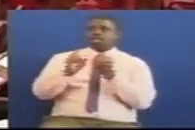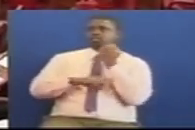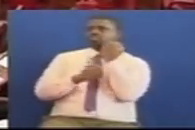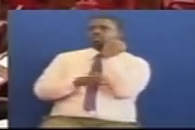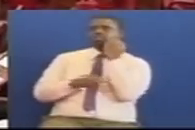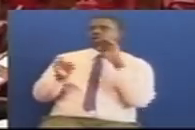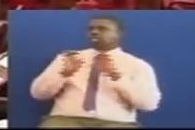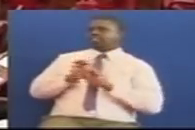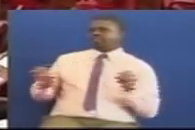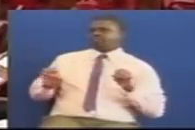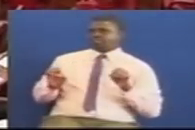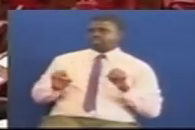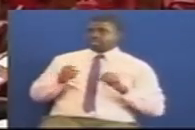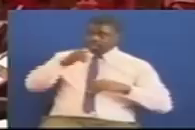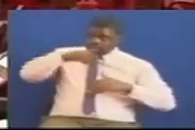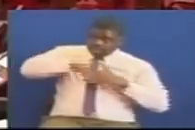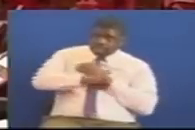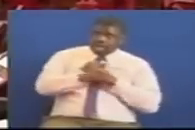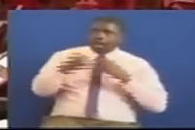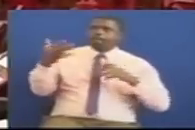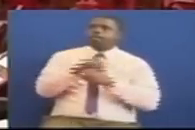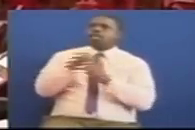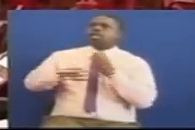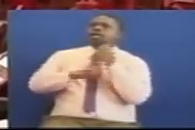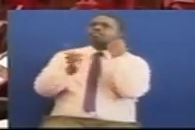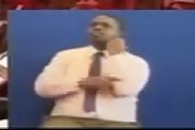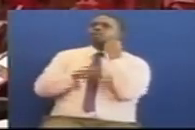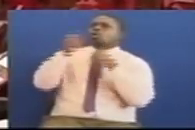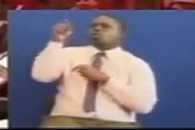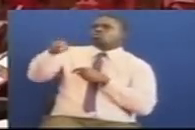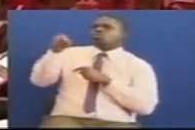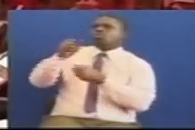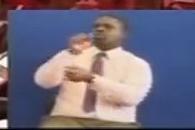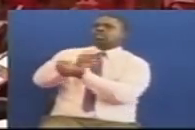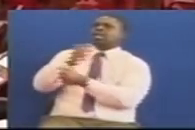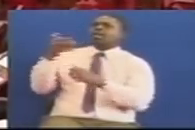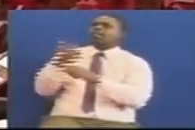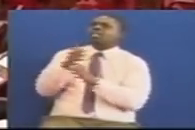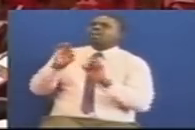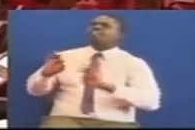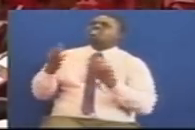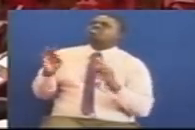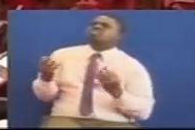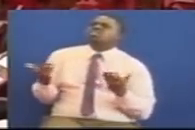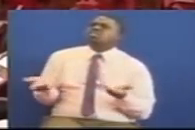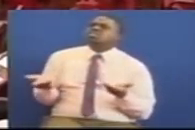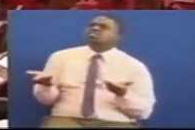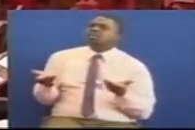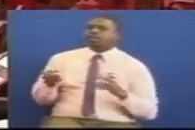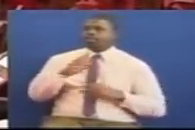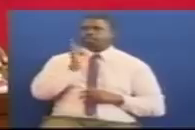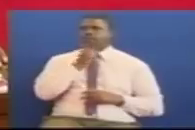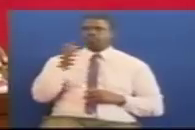jibu kwa swali hilo Mheshimiwa Waziri wa Mambo ya Ndani ya Nchi, Mheshimiwa Kangi